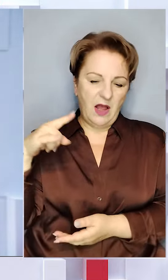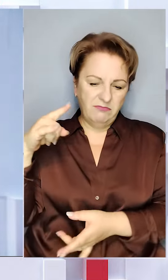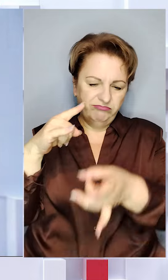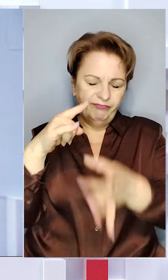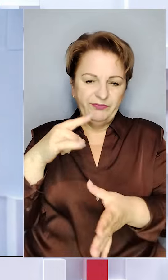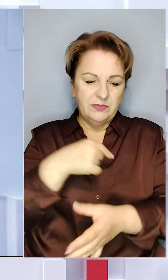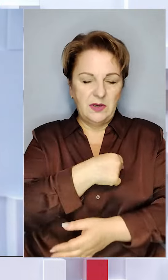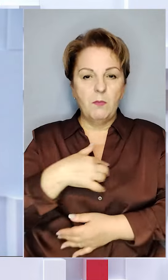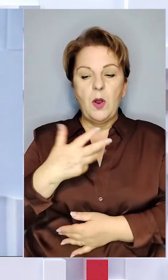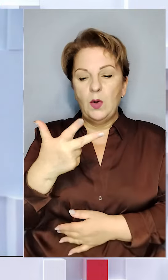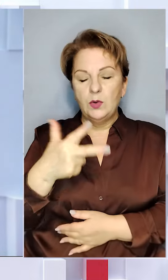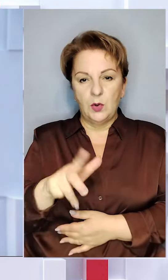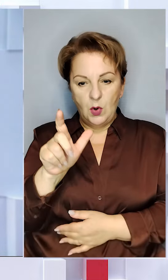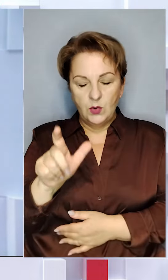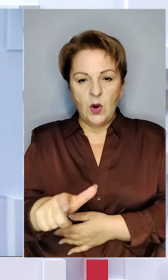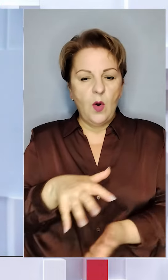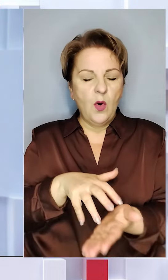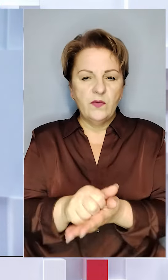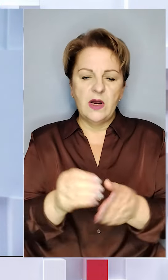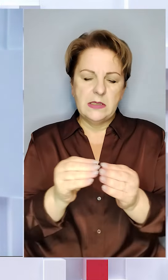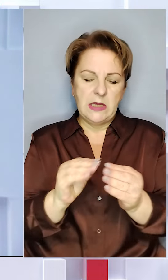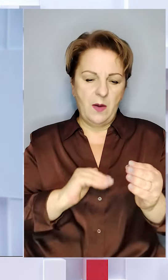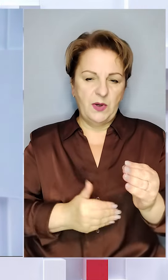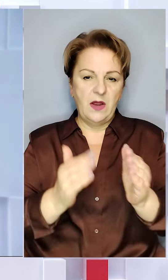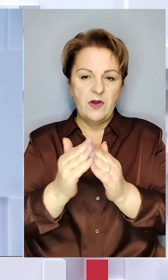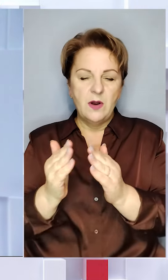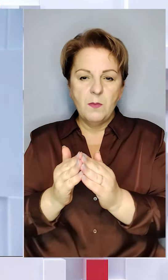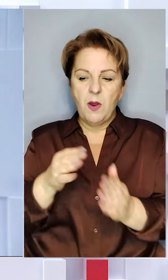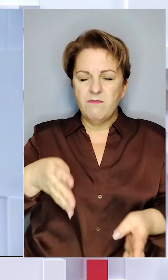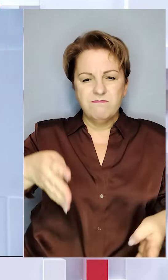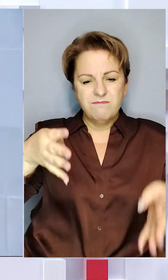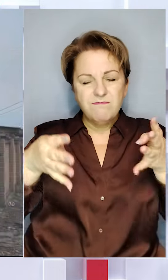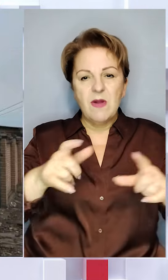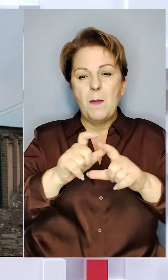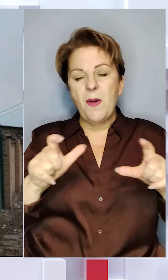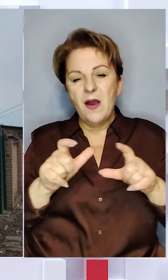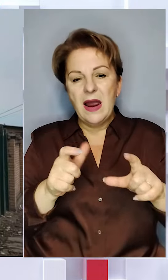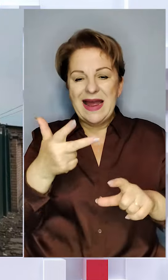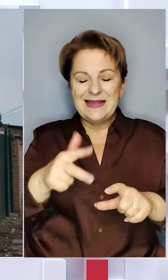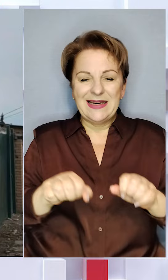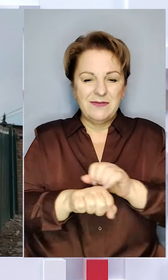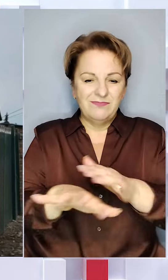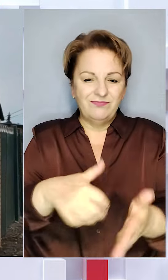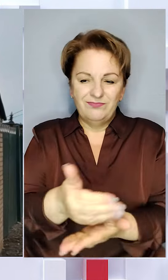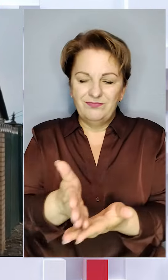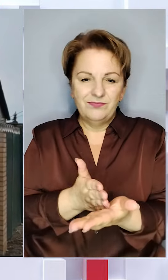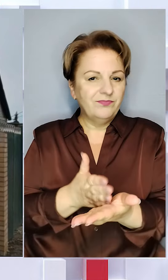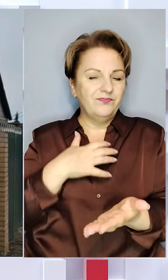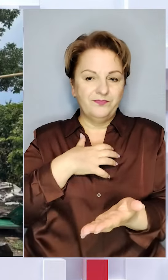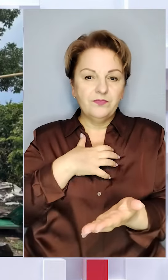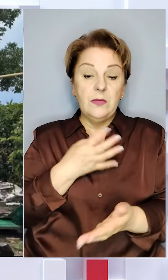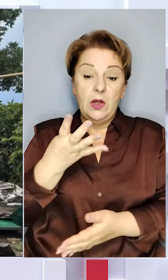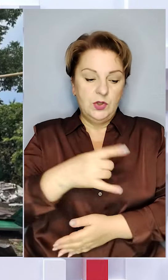керованими авіабомбами, поранено 3 людей. Зруйнували понад 10 приватних будинків, багатоповерхівку, крамниці та 3 інфраструктурні